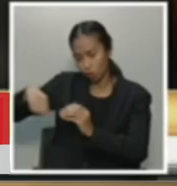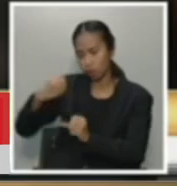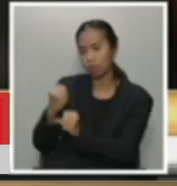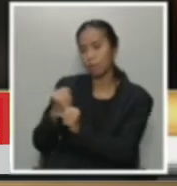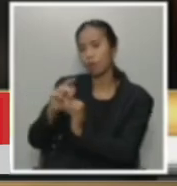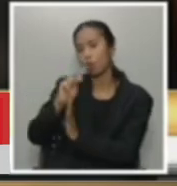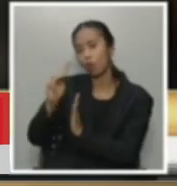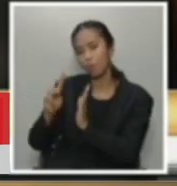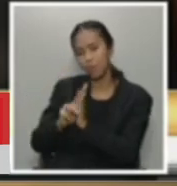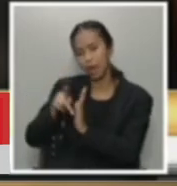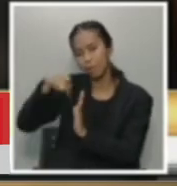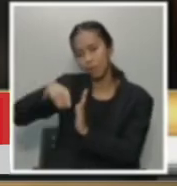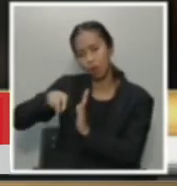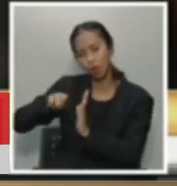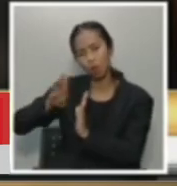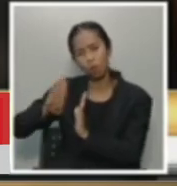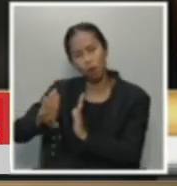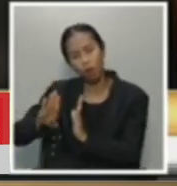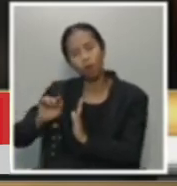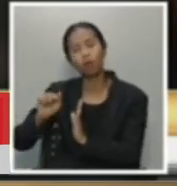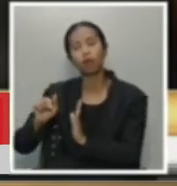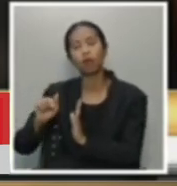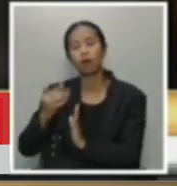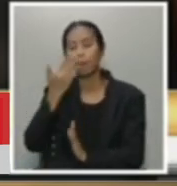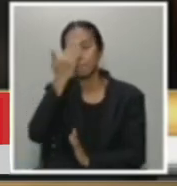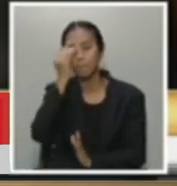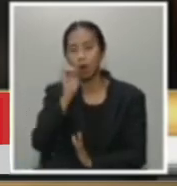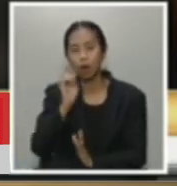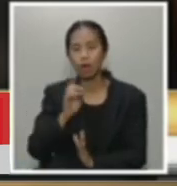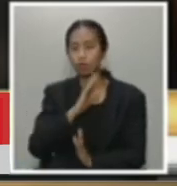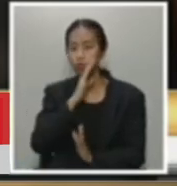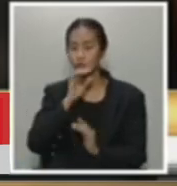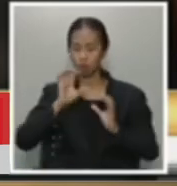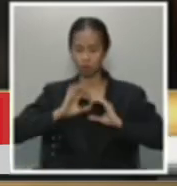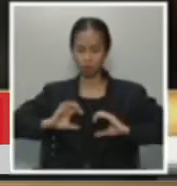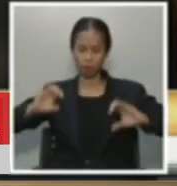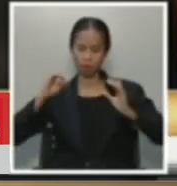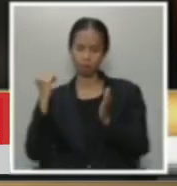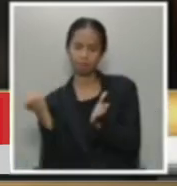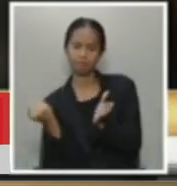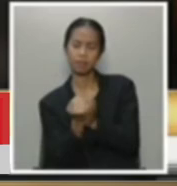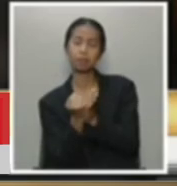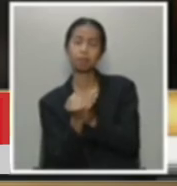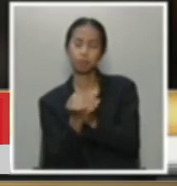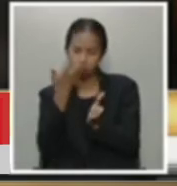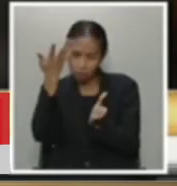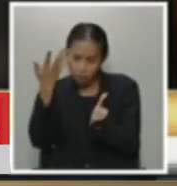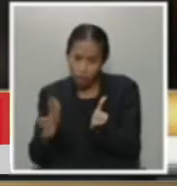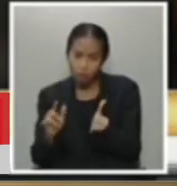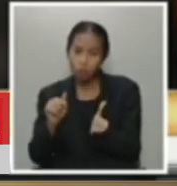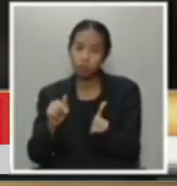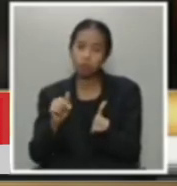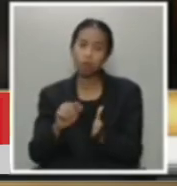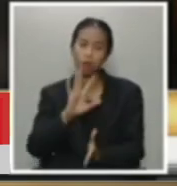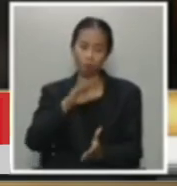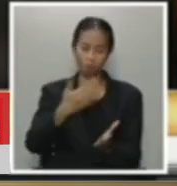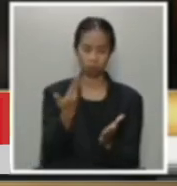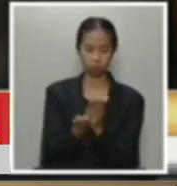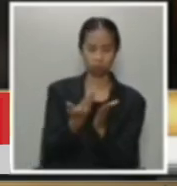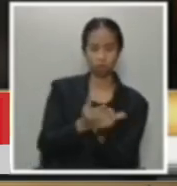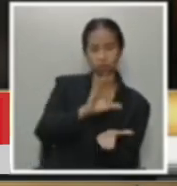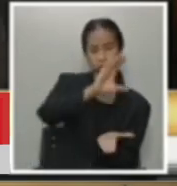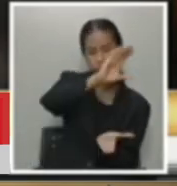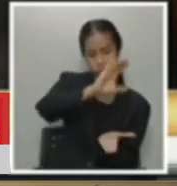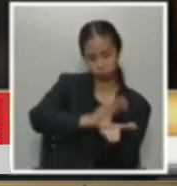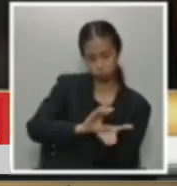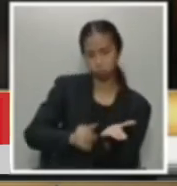บัญญัติฉุกเฉินแห่งชาติเพราะว่าเมื่อท่านตราออกมารัฐบาลตราออกมาเป็นพระราชบัญญัติฉุกเฉินแห่งชาติเนี่ยท่านจะสามารถใช้งบประมาณและครอบคลุ